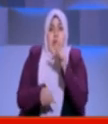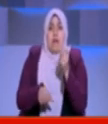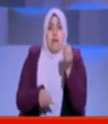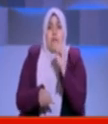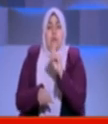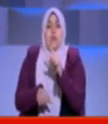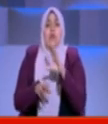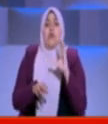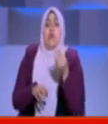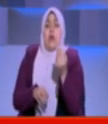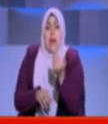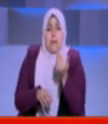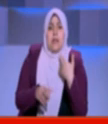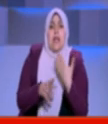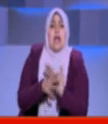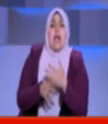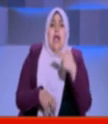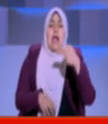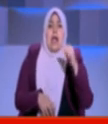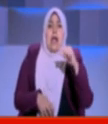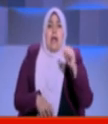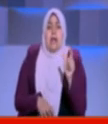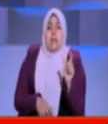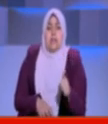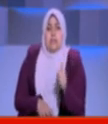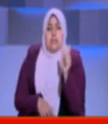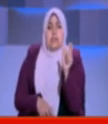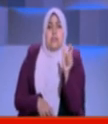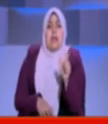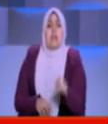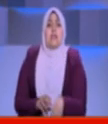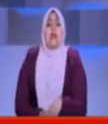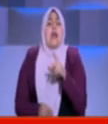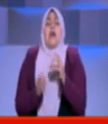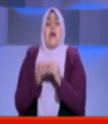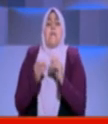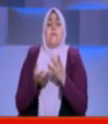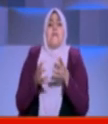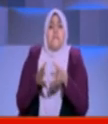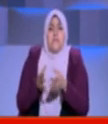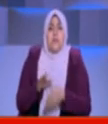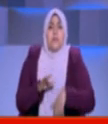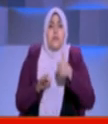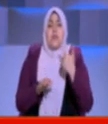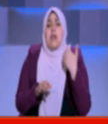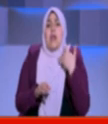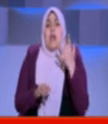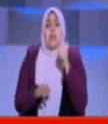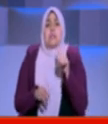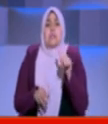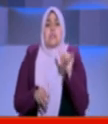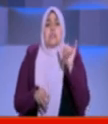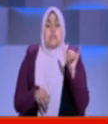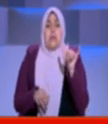الكاظمي ومن قبله عدنان الزرفي ومن قبلهما محمد توفيق علاوي، ما الذي يتوافر للسيد مصطفى الكاظمي لم